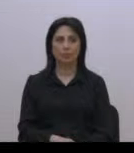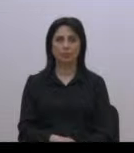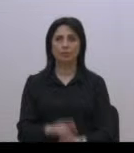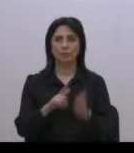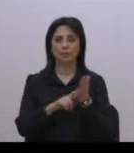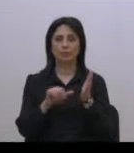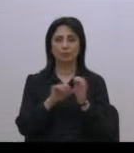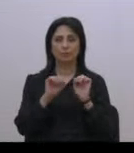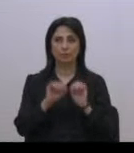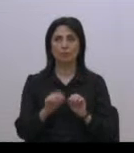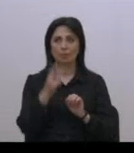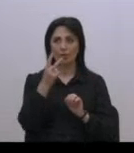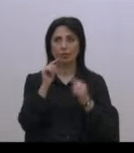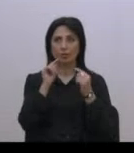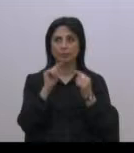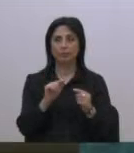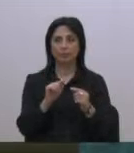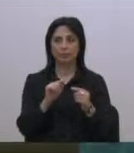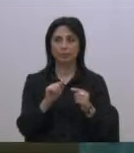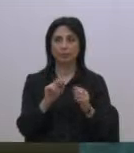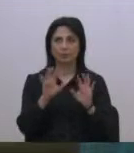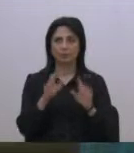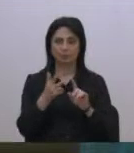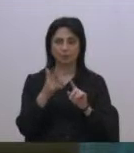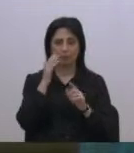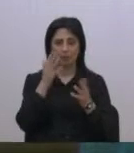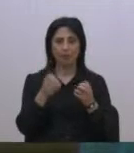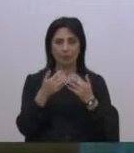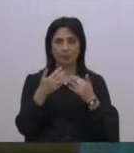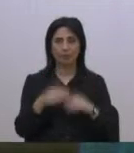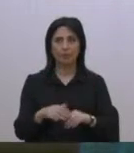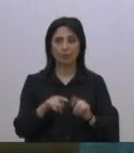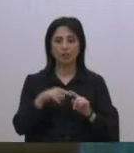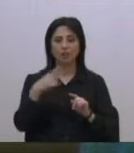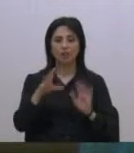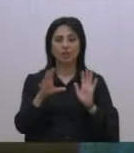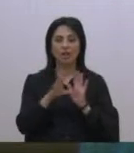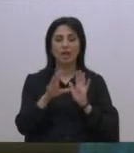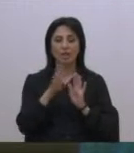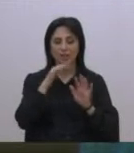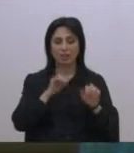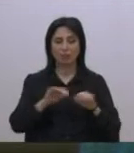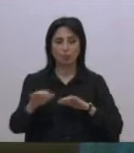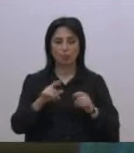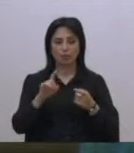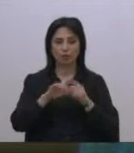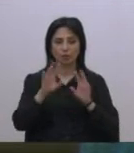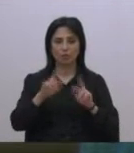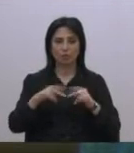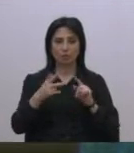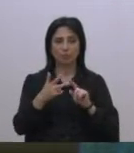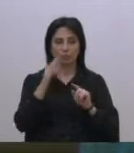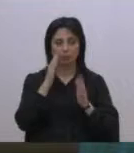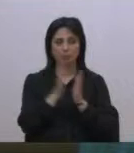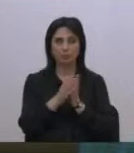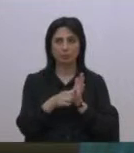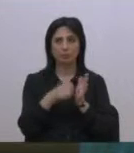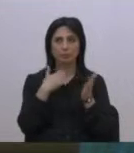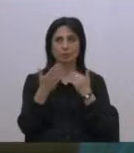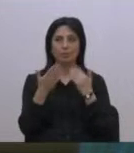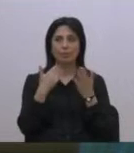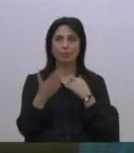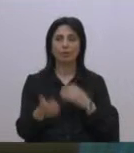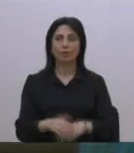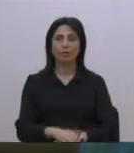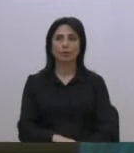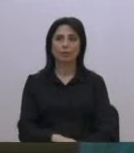სამა 16 მომხრე, ორი წინააღმდეგი, კანონი მესამე მოსმენით მიღებული. შემდეგ ენერგეტიკის და წყალმარაგების შესახებ კანონის ცვლილება მესამე მოსმენით ხო ჩართოთ კენჭისხევის